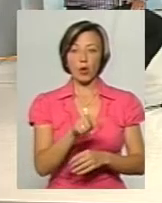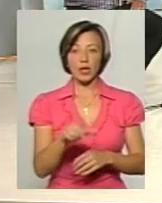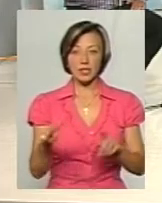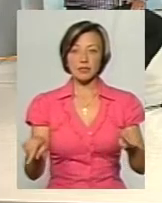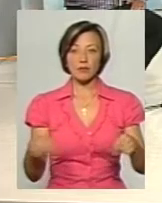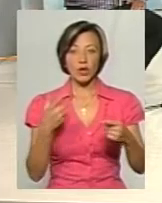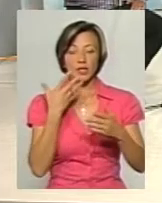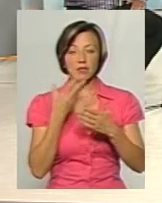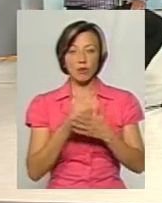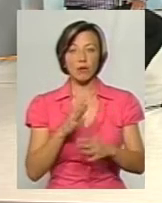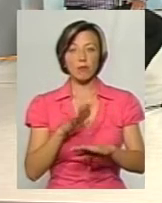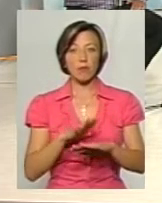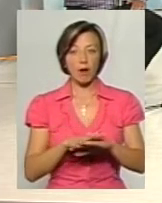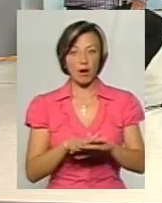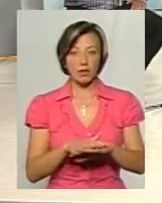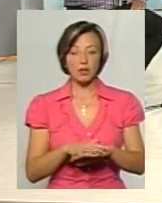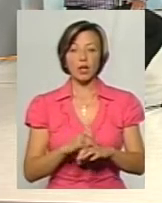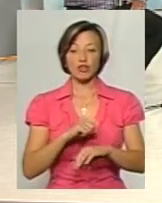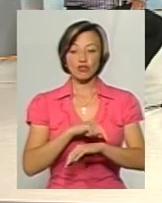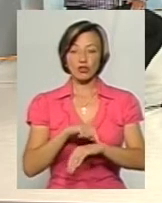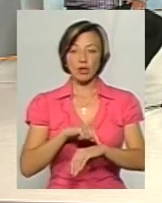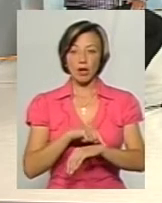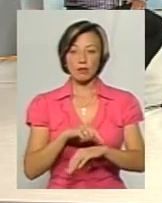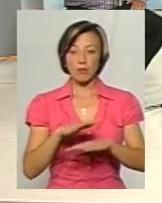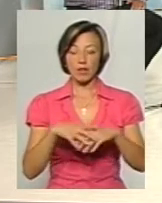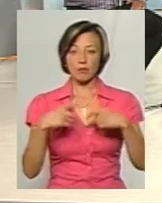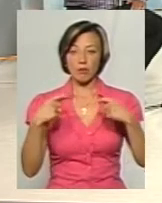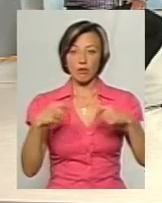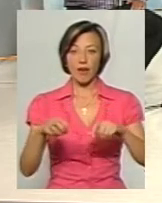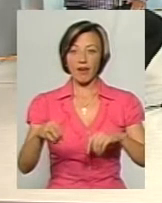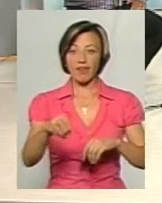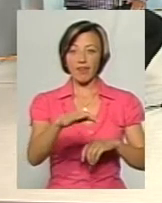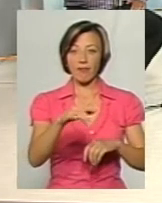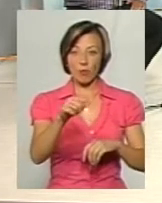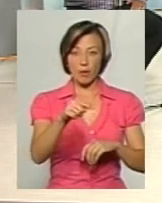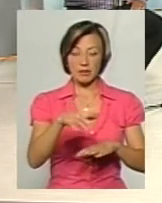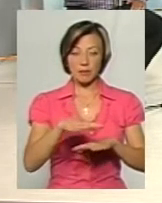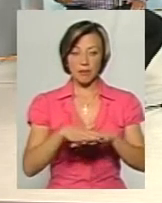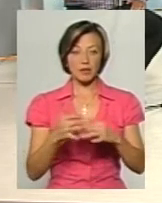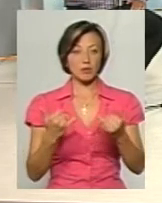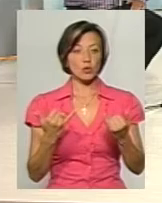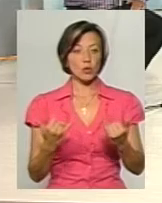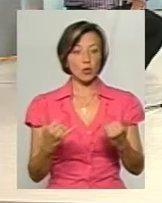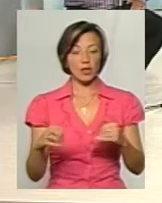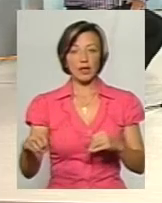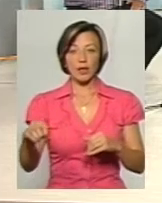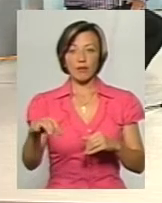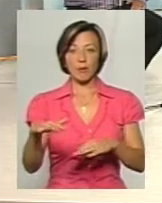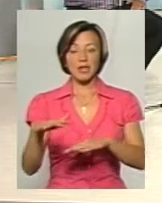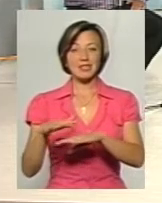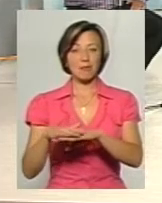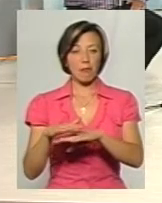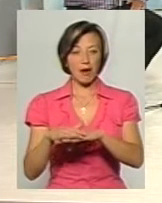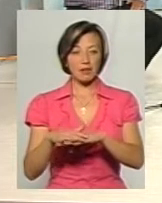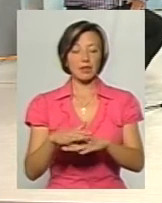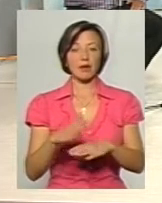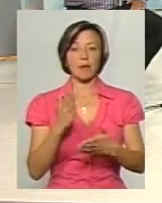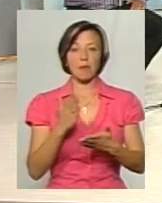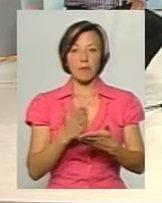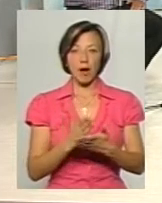створили свої банки. Потім з часом ці банки продали європейським банкам. І сьогодні європейські банки,